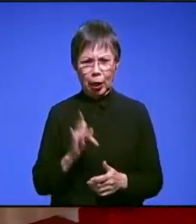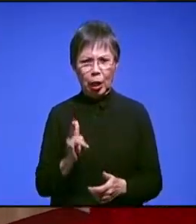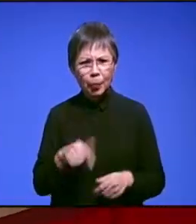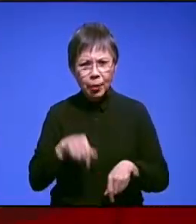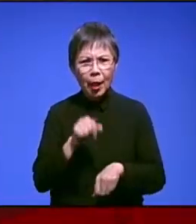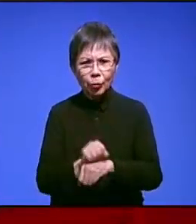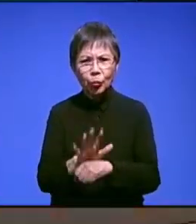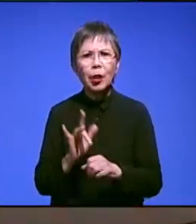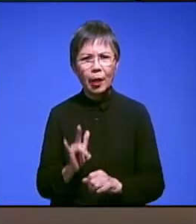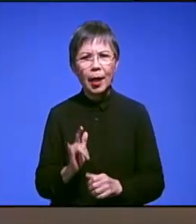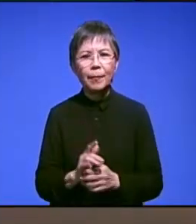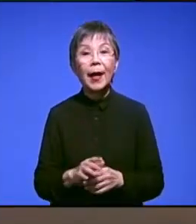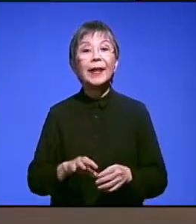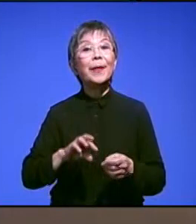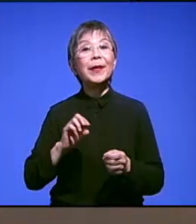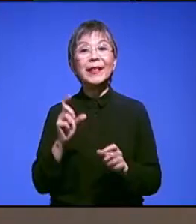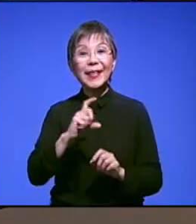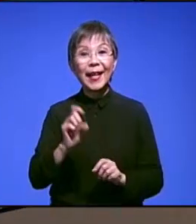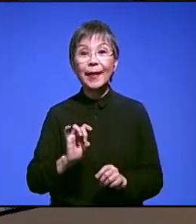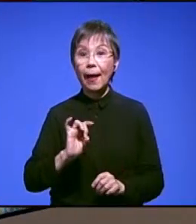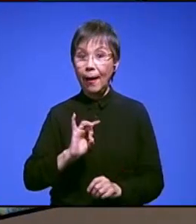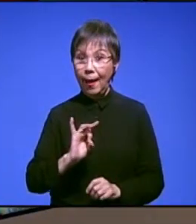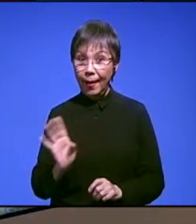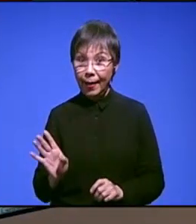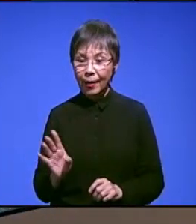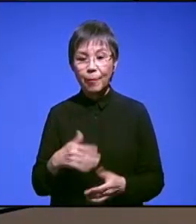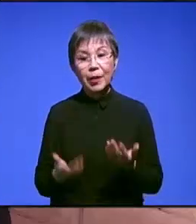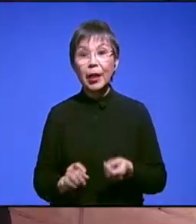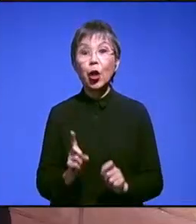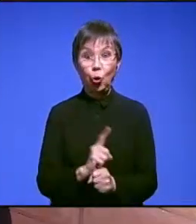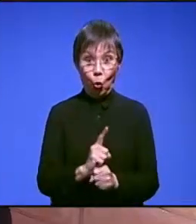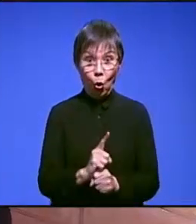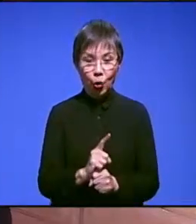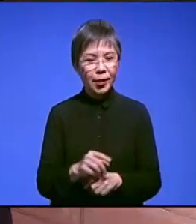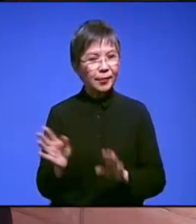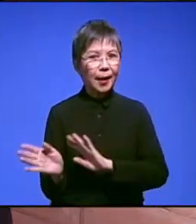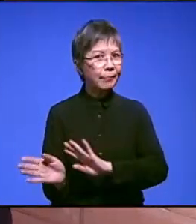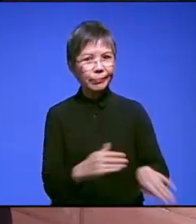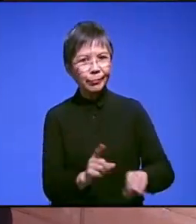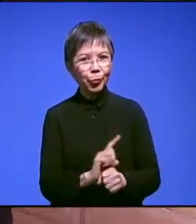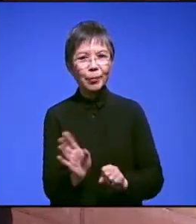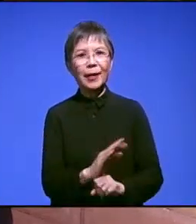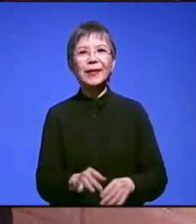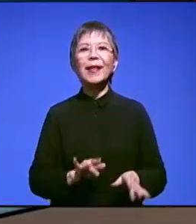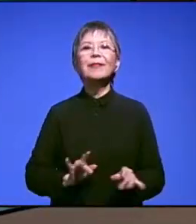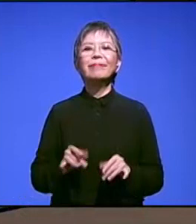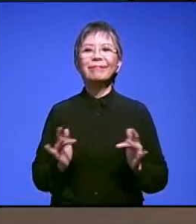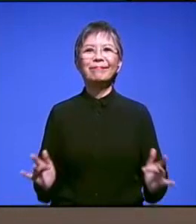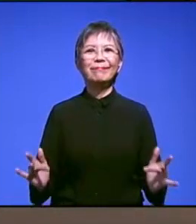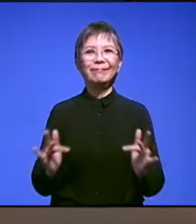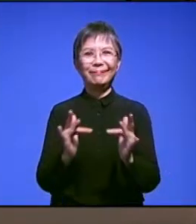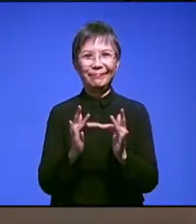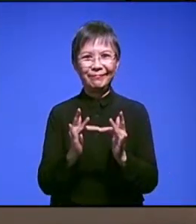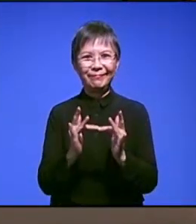pandemi berlangsung. Hanya saja jika biasanya berbelanja ke gerai atau pusat perbelanjaan, kini jual beli online dan transaksi digital lah